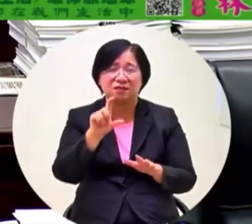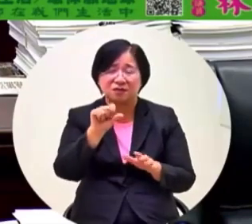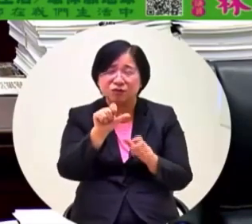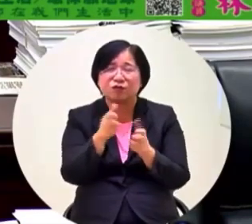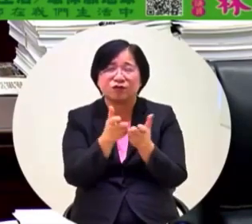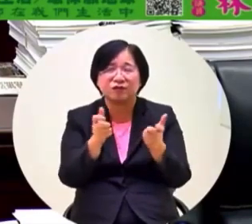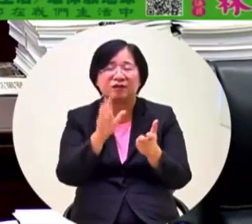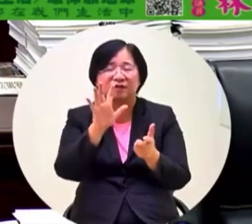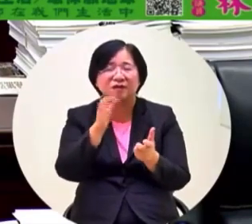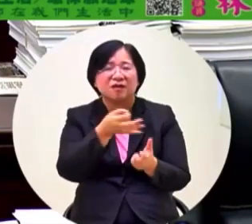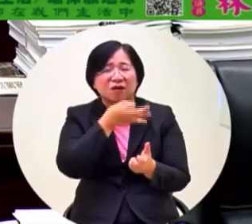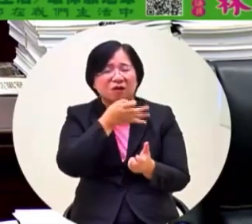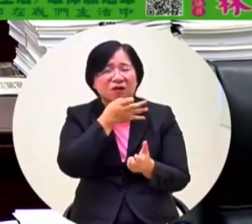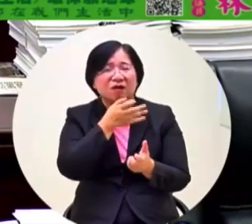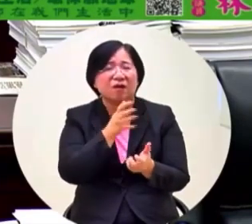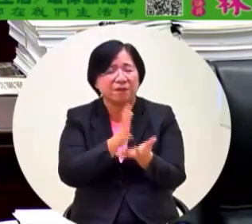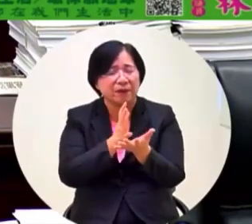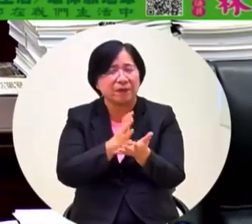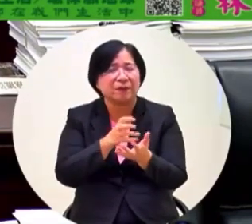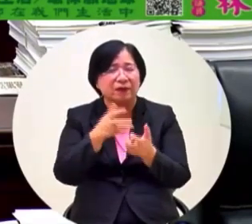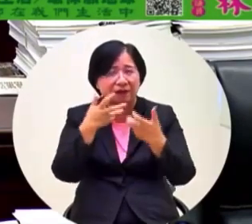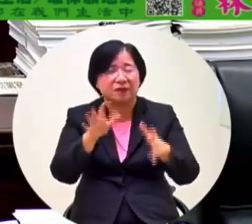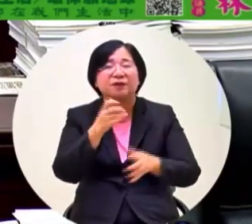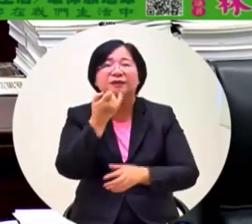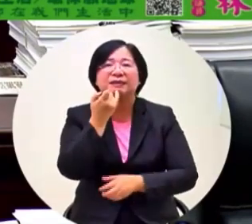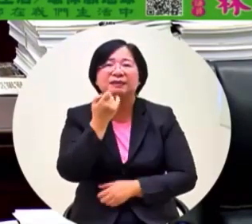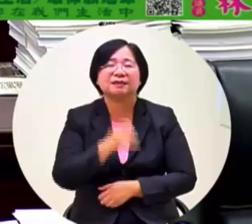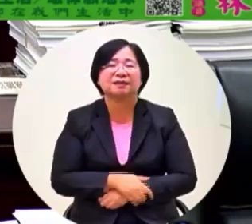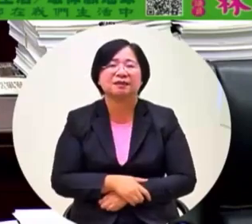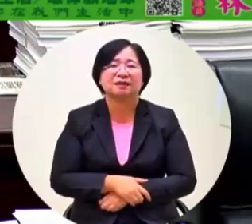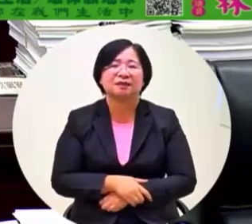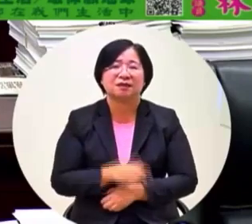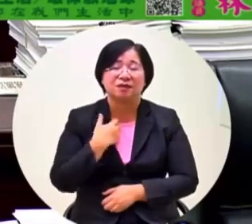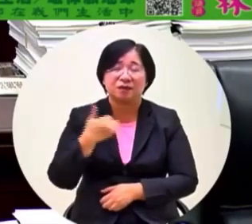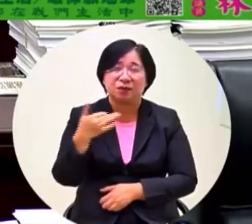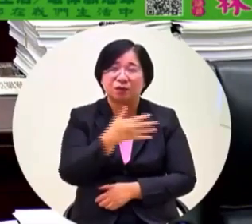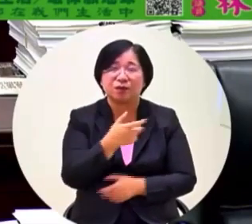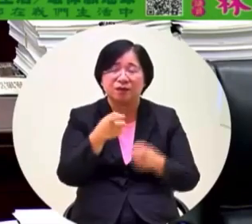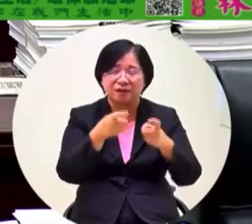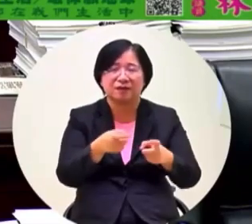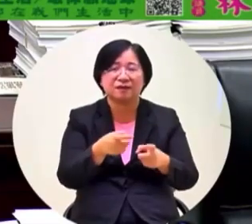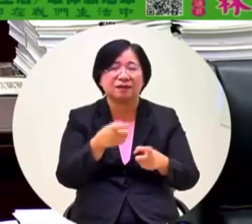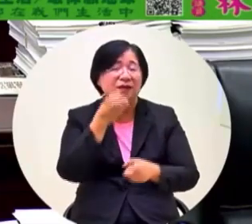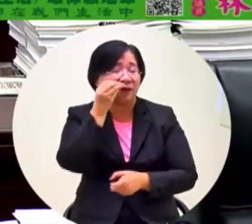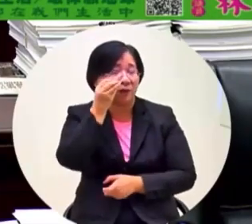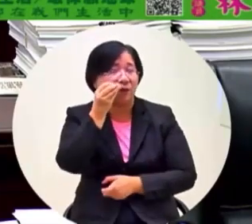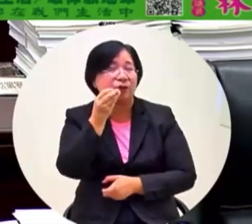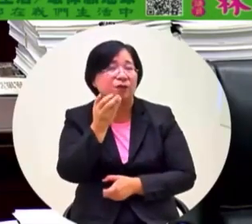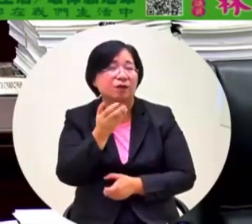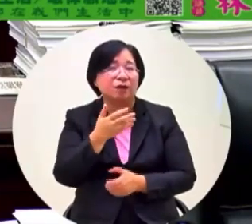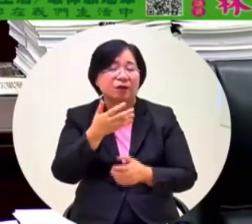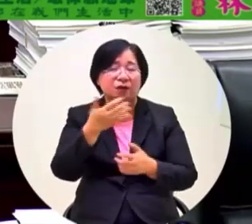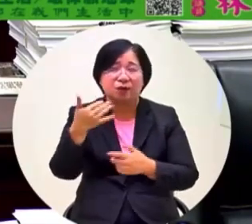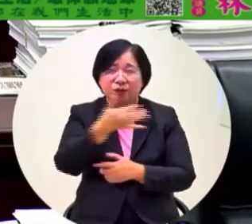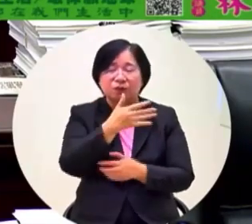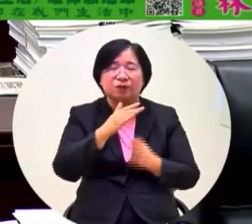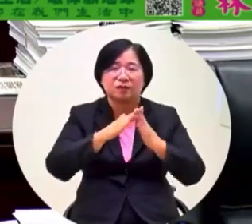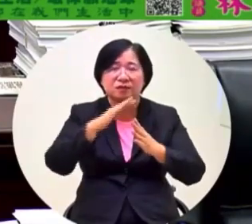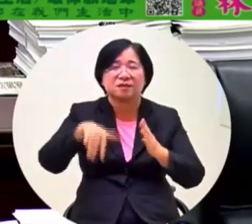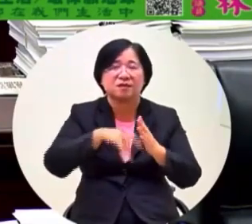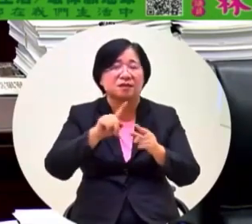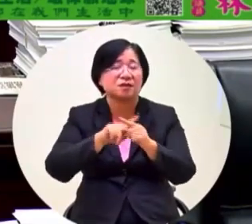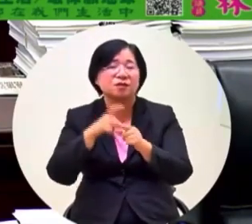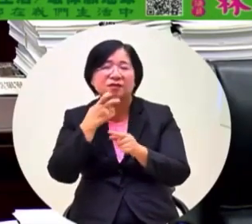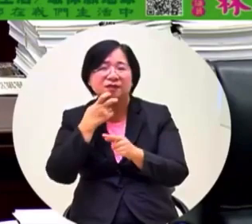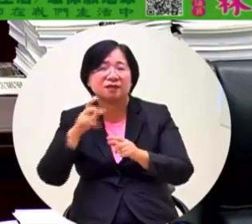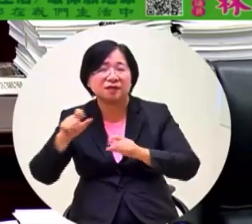推动我们渔港的观光鱼市场，现在中央也已经有在规划，包括